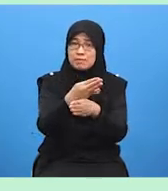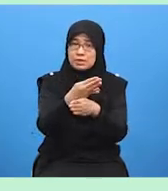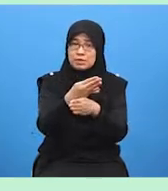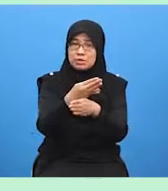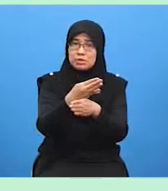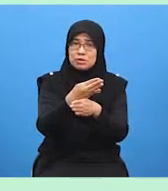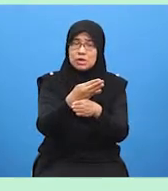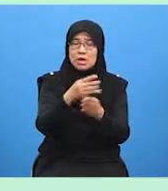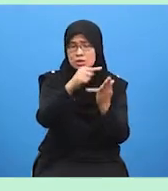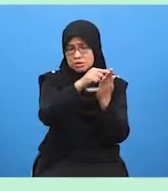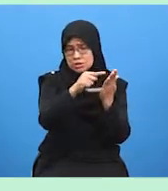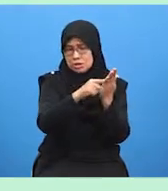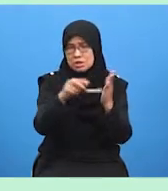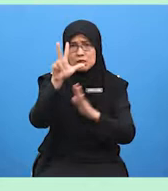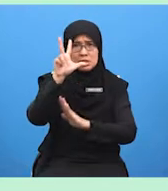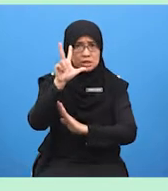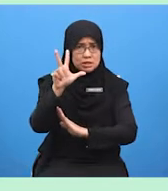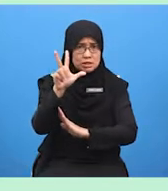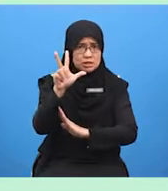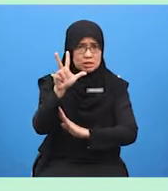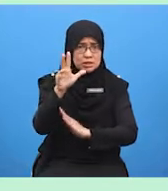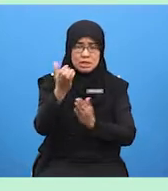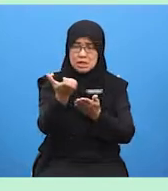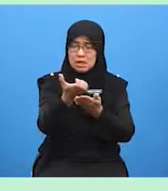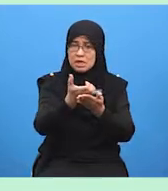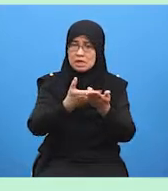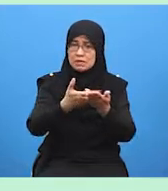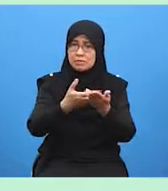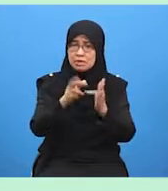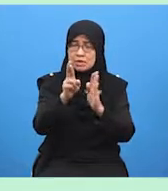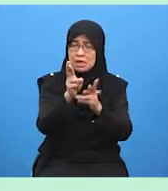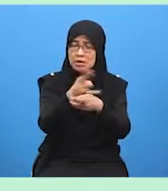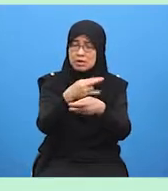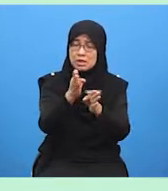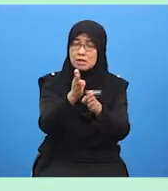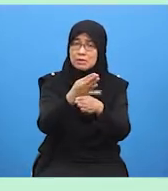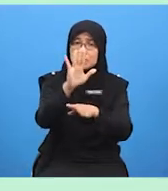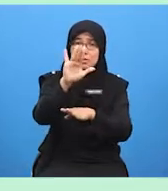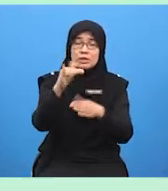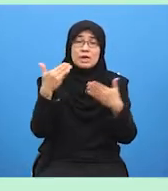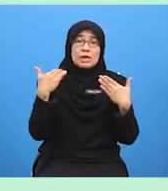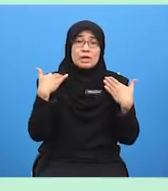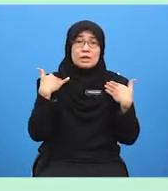sekurang-kurangnya 3 elemen reka bentuk yang ada pada lakaran tersebut.